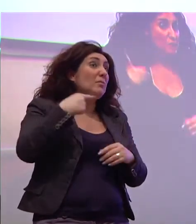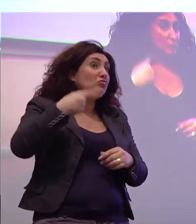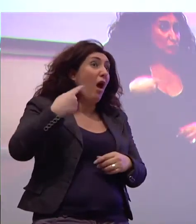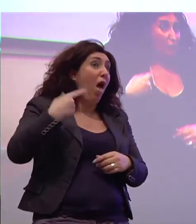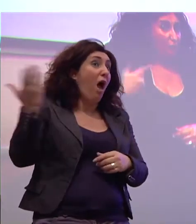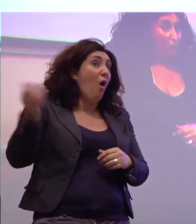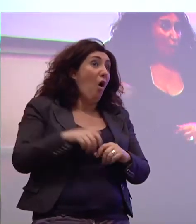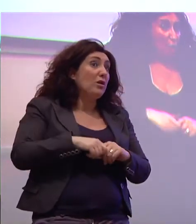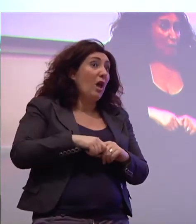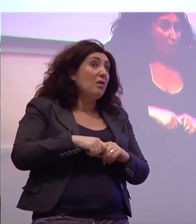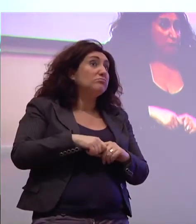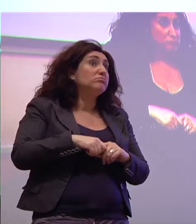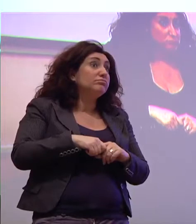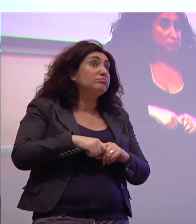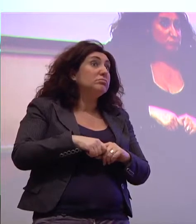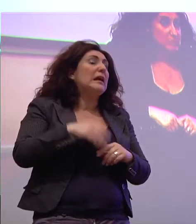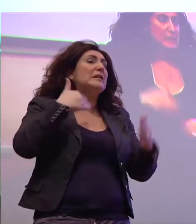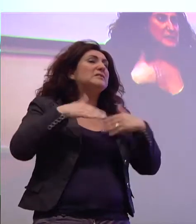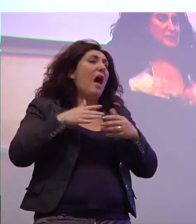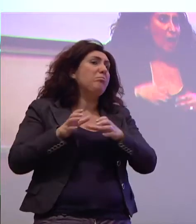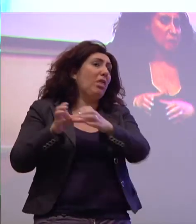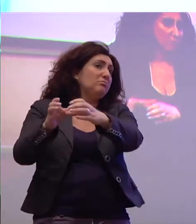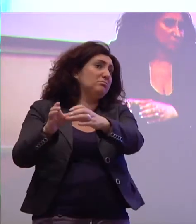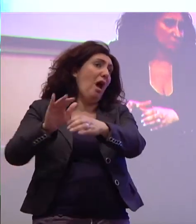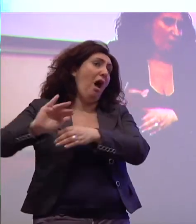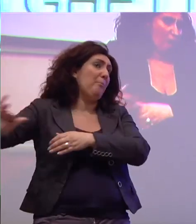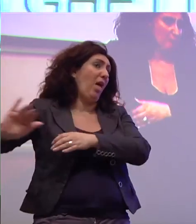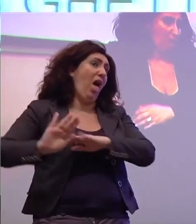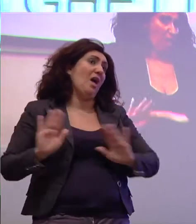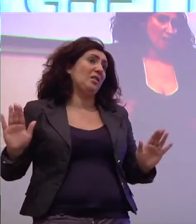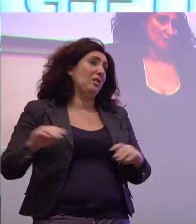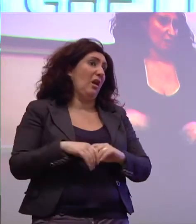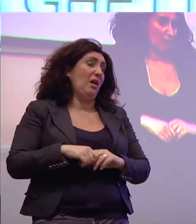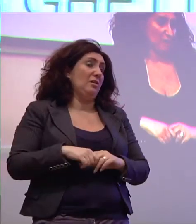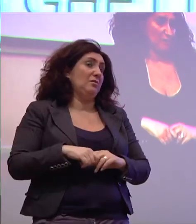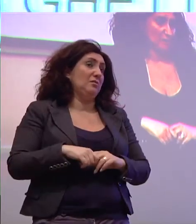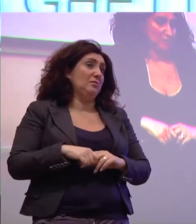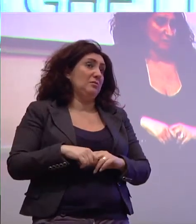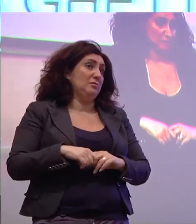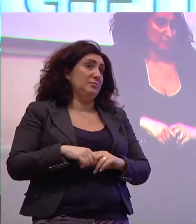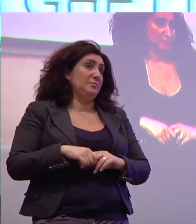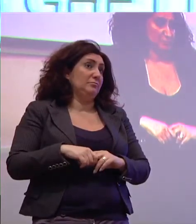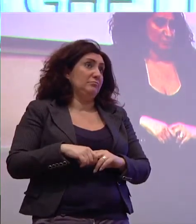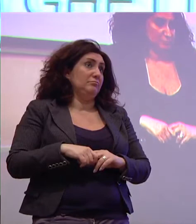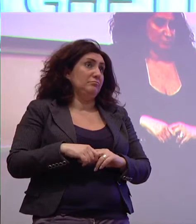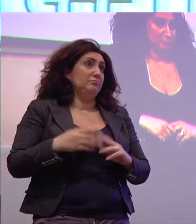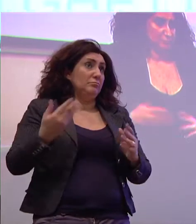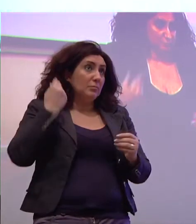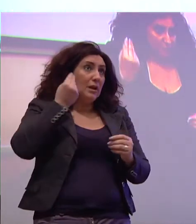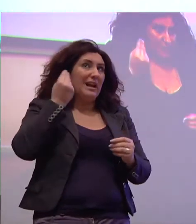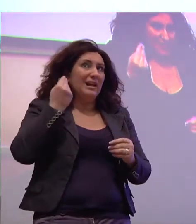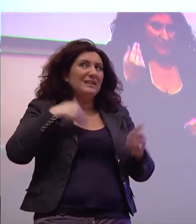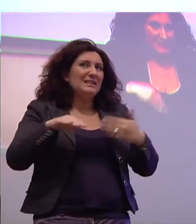disabili sono relegati in ghetti a parte, dove va un'infima minoranza, noi pensiamo dei disabili,